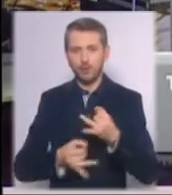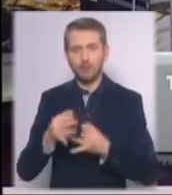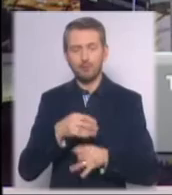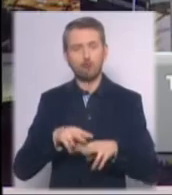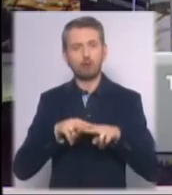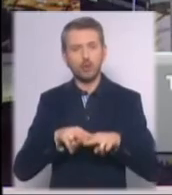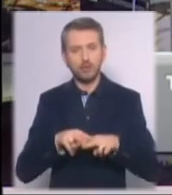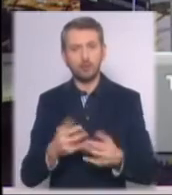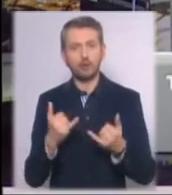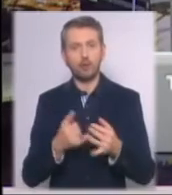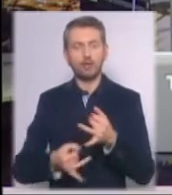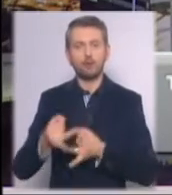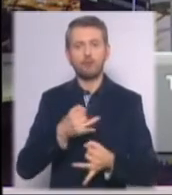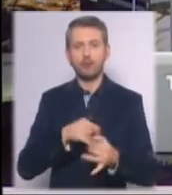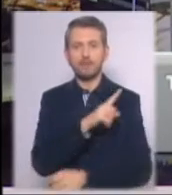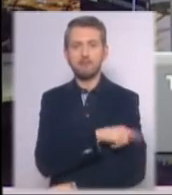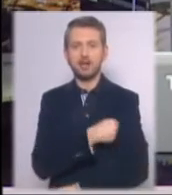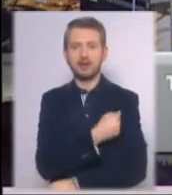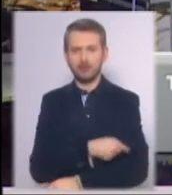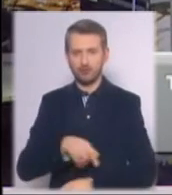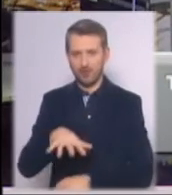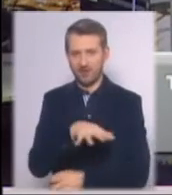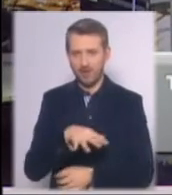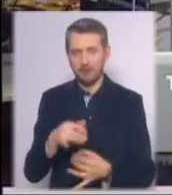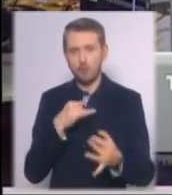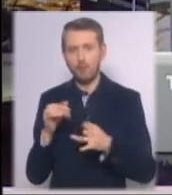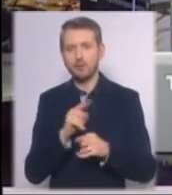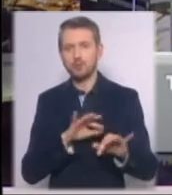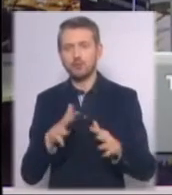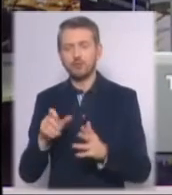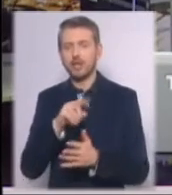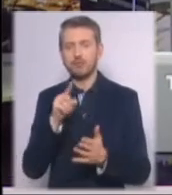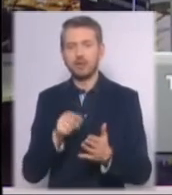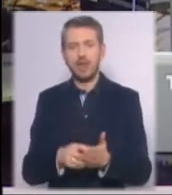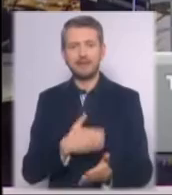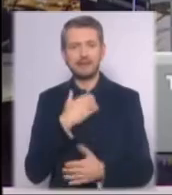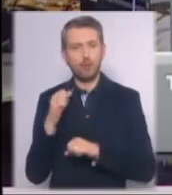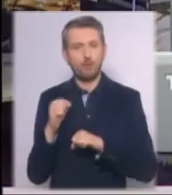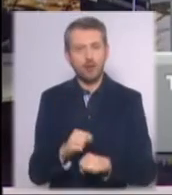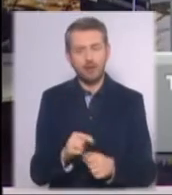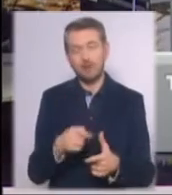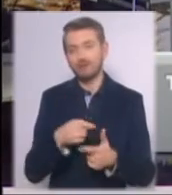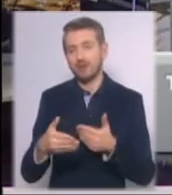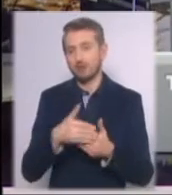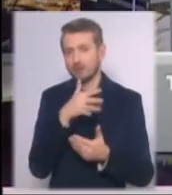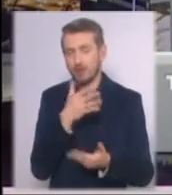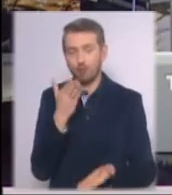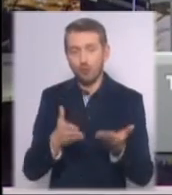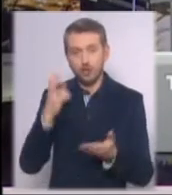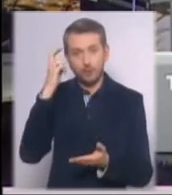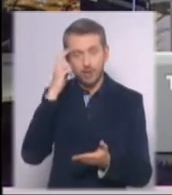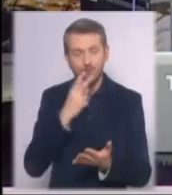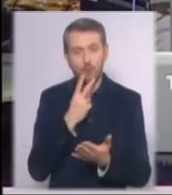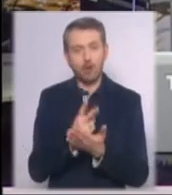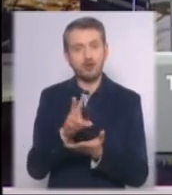столицю. Сьогодні торкнемося медичної царини, поговоримо, що відбувається в питанні страхування, чи найближчим часом, можливо, столиця